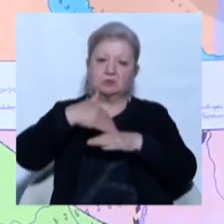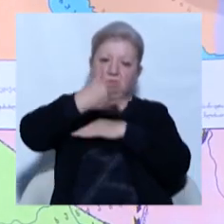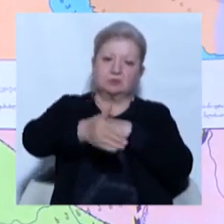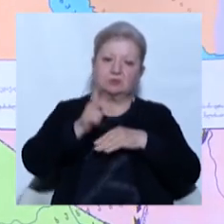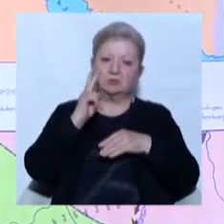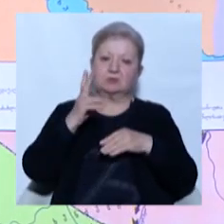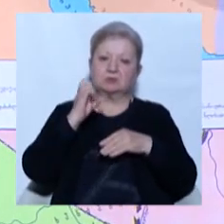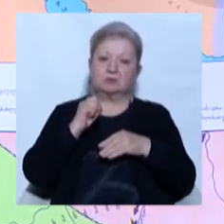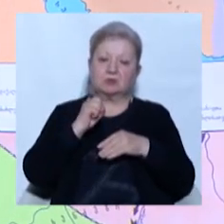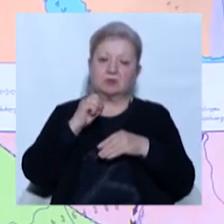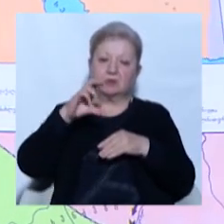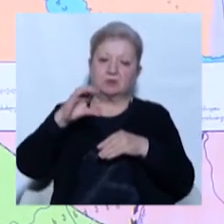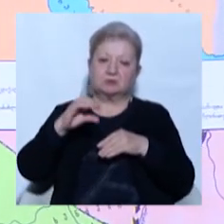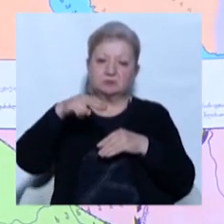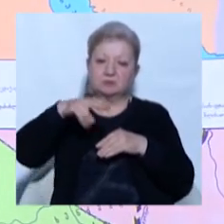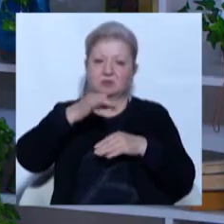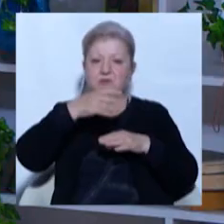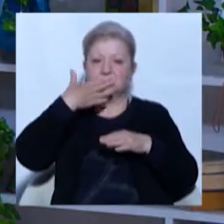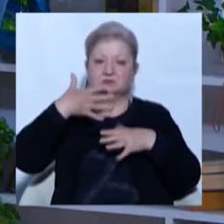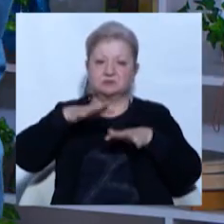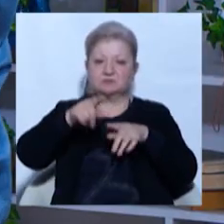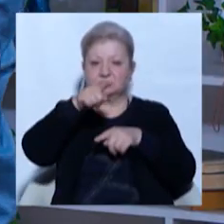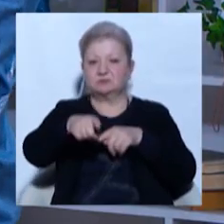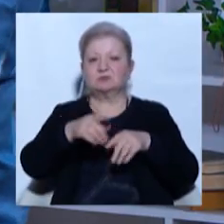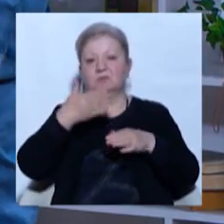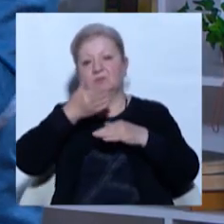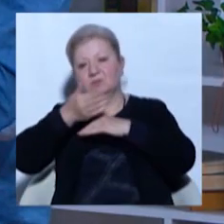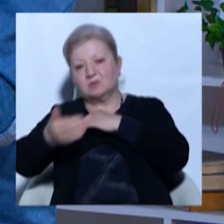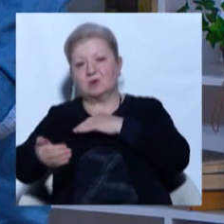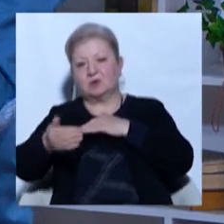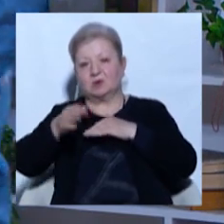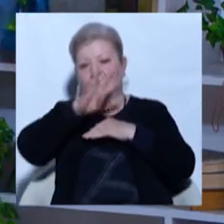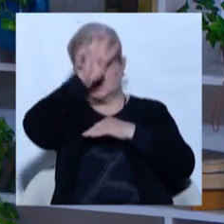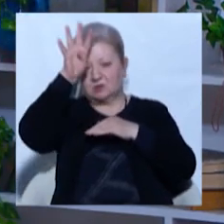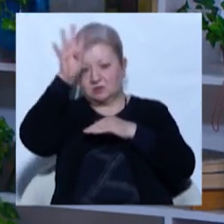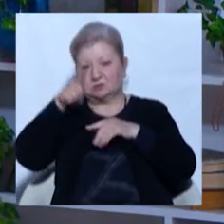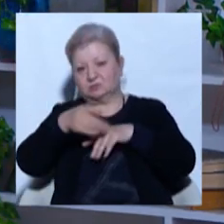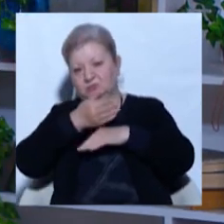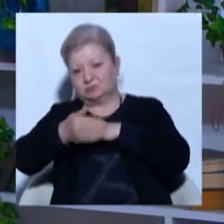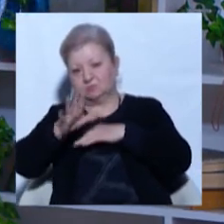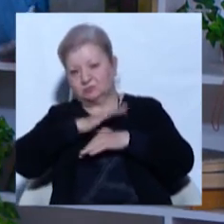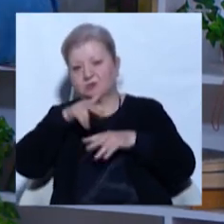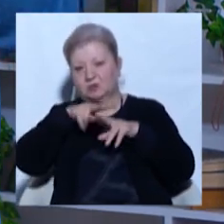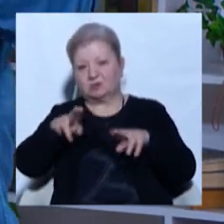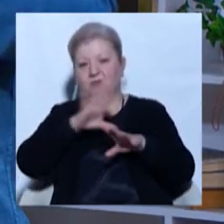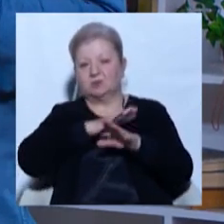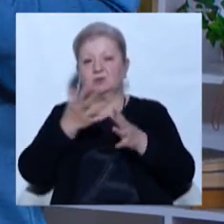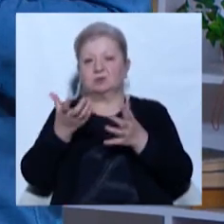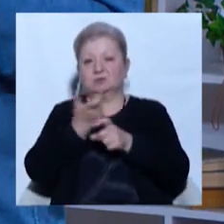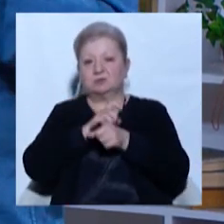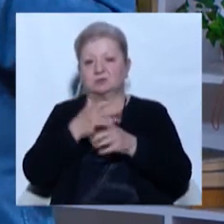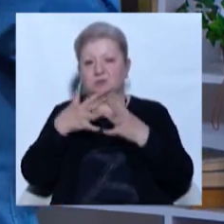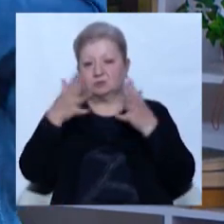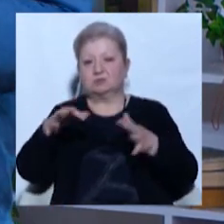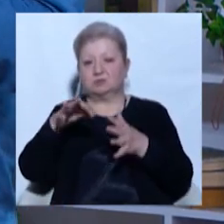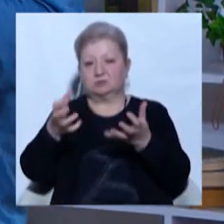ზღვის შემდეგ უკვე ირანის და ინდოეთისაკენ ემართებოდა. ესეც გარკვეულწილად დიდი შემოსავალი იყო და ამისთვისაც